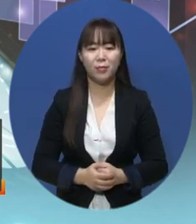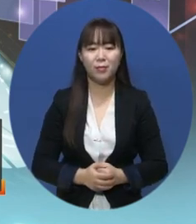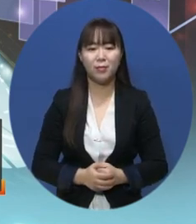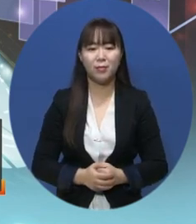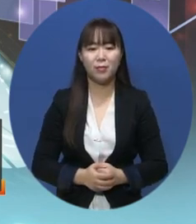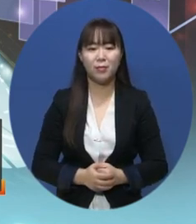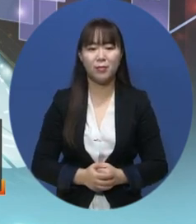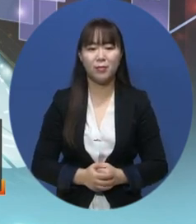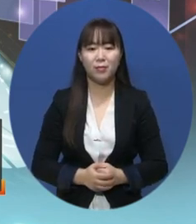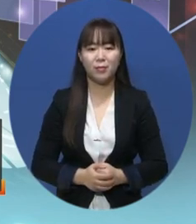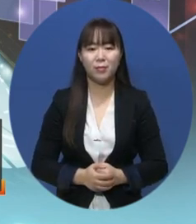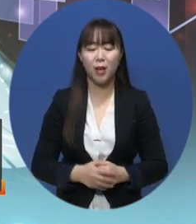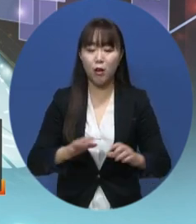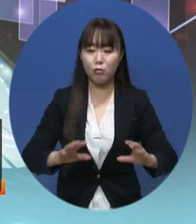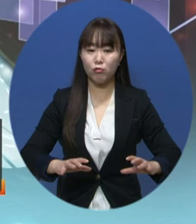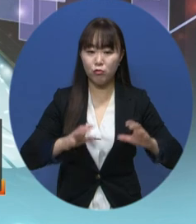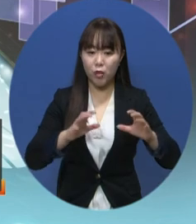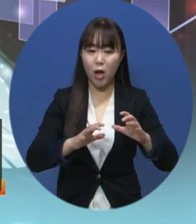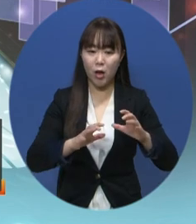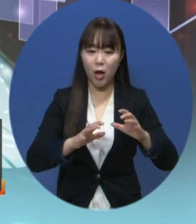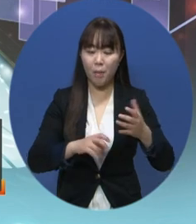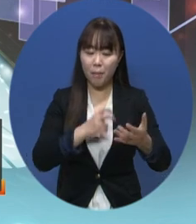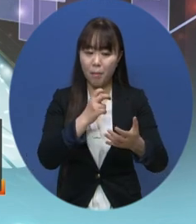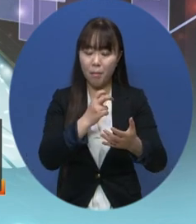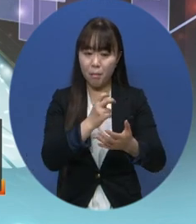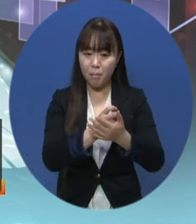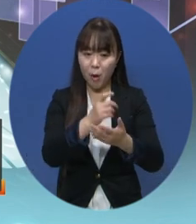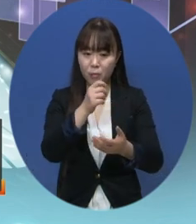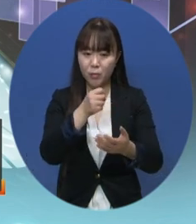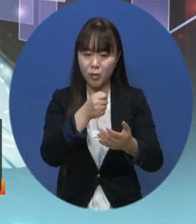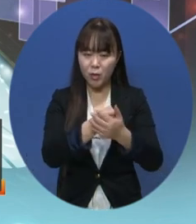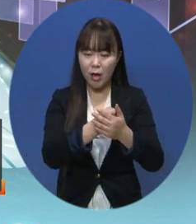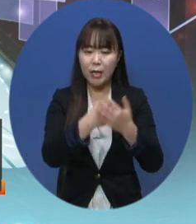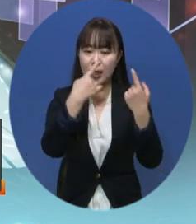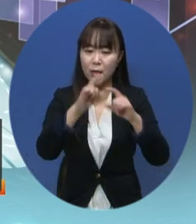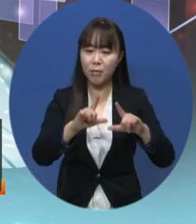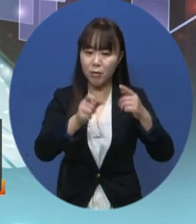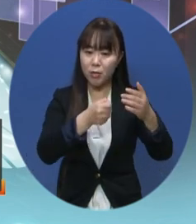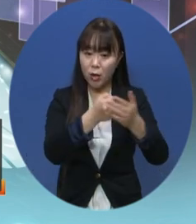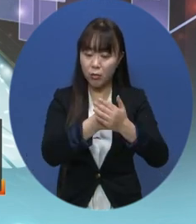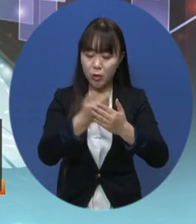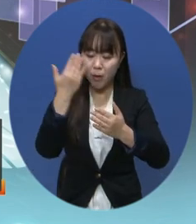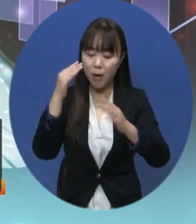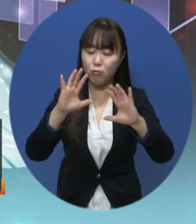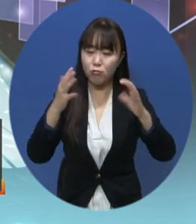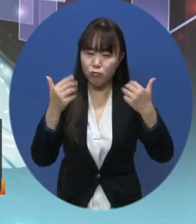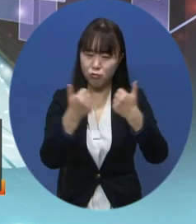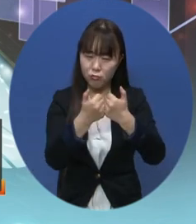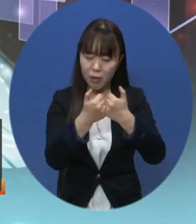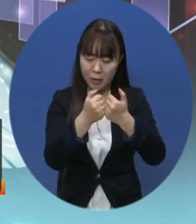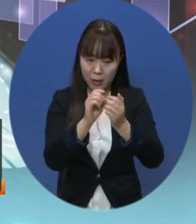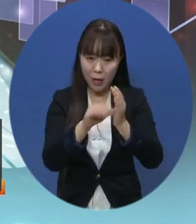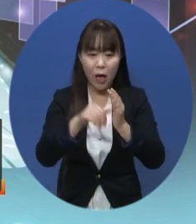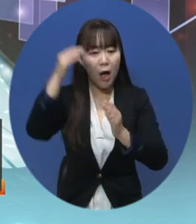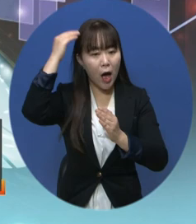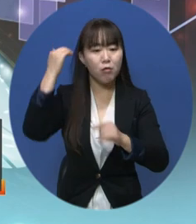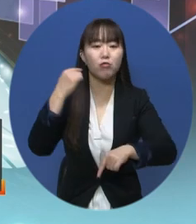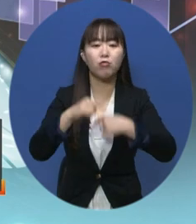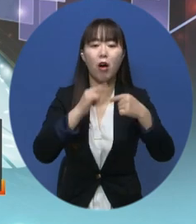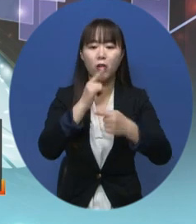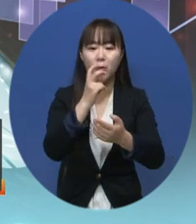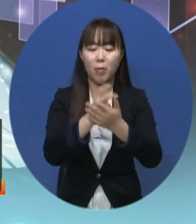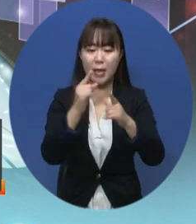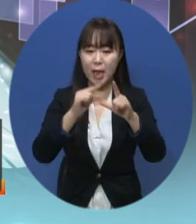것입니다. 국가가 법정 기념일로 정해준 것은 지난해 국회에서 한국 수어 언어법